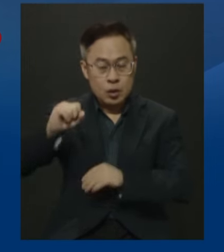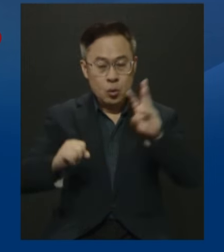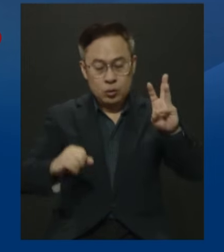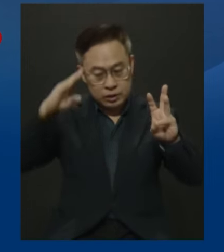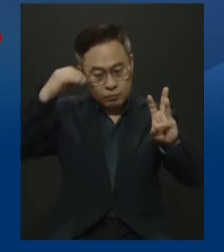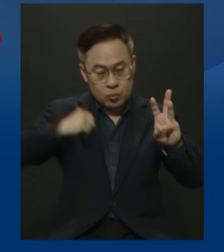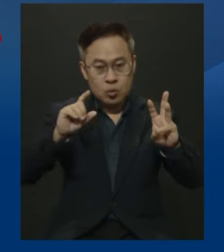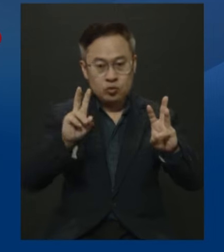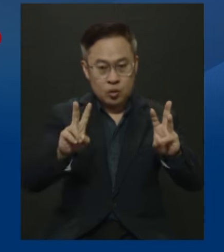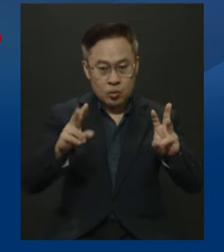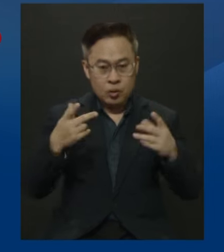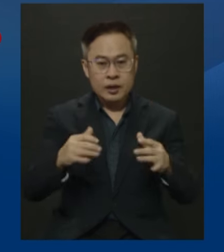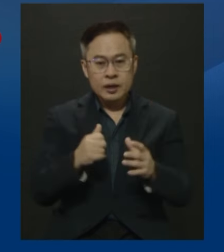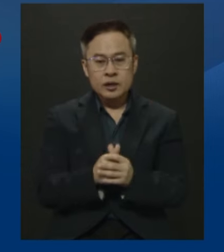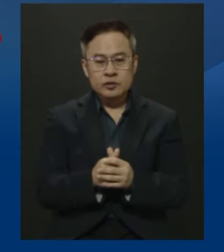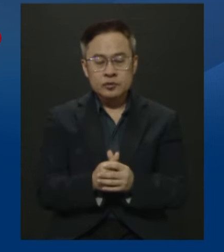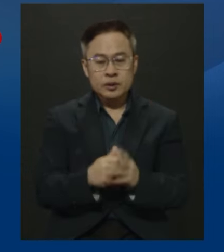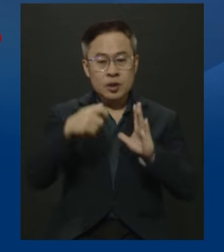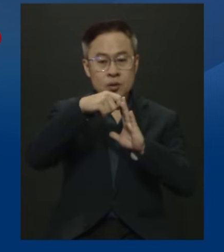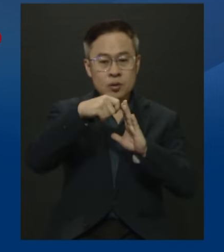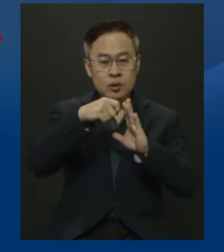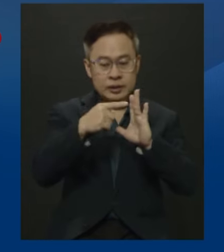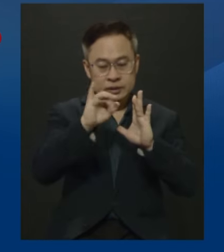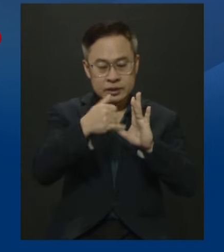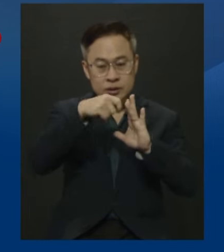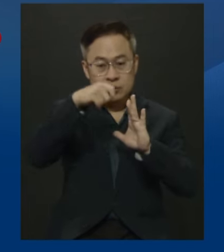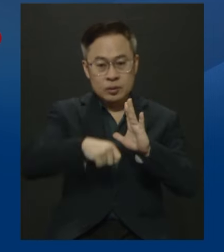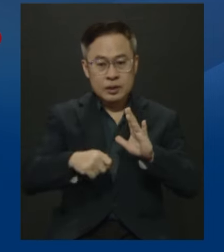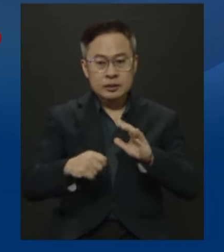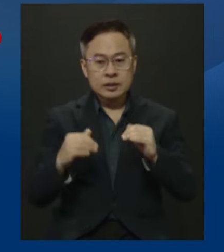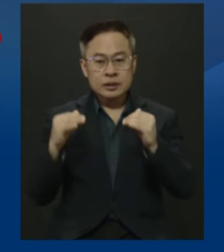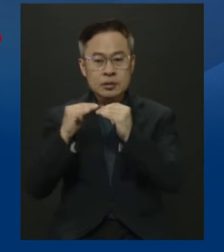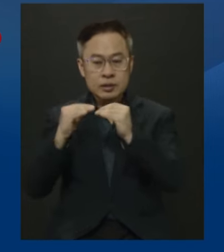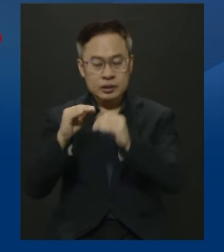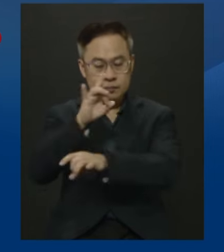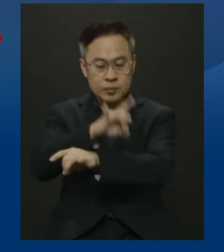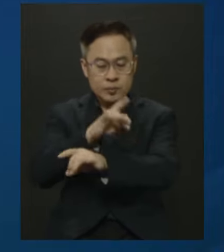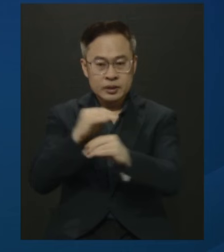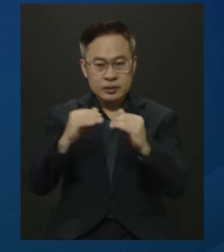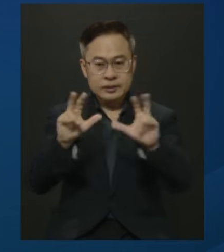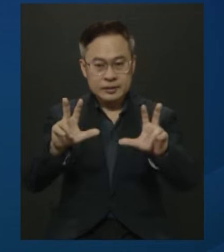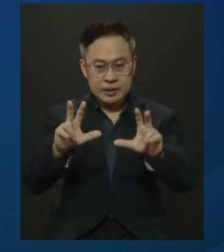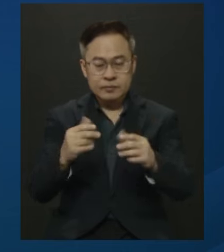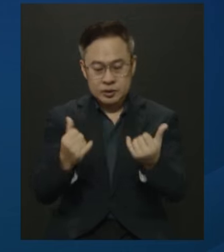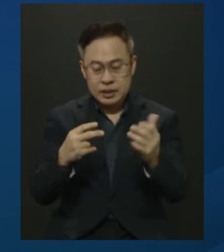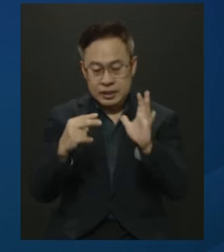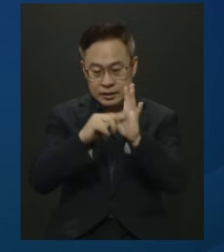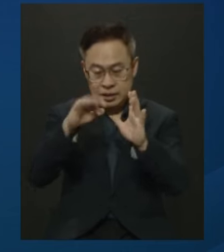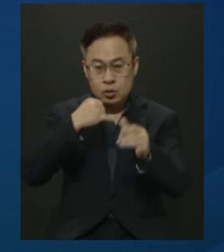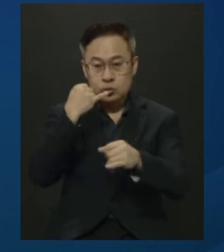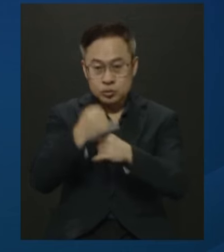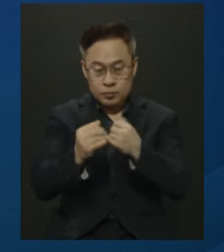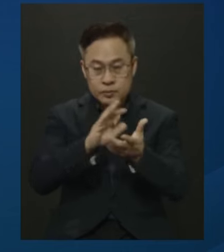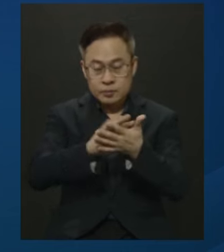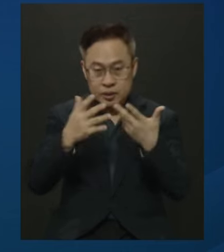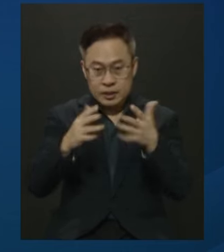าค่ะเสมอกับราชภัฏเพชรบุรีไป3ประตูต่อ3ค่ะทีนี้มาดูตารางคะแนนกันหน่อยค่ะนัดบางทีมแข่งขันไปแล้